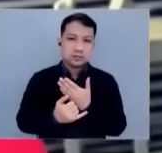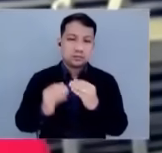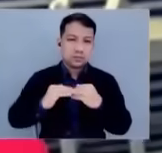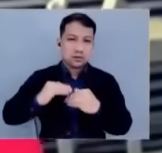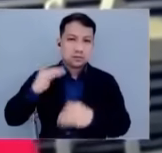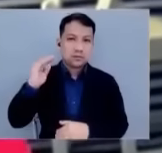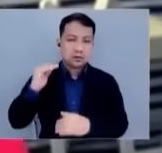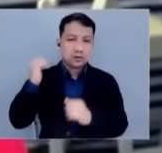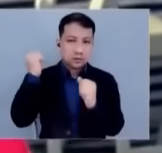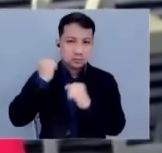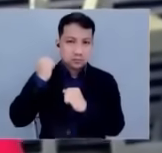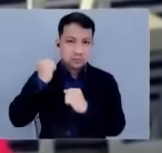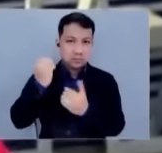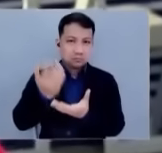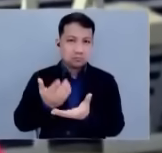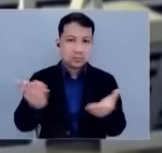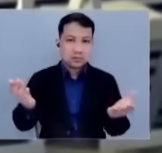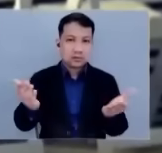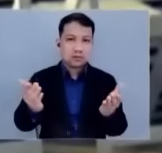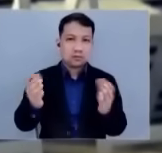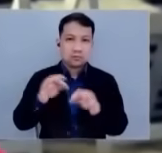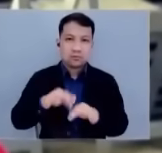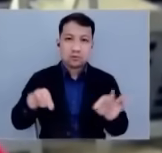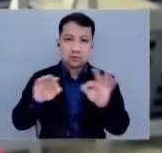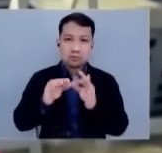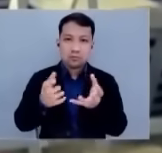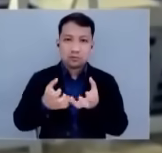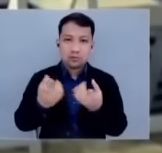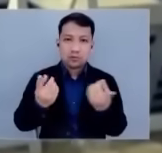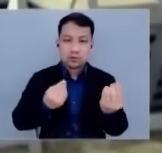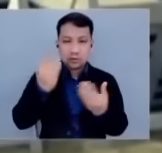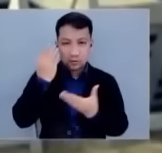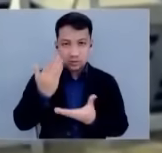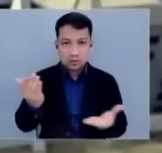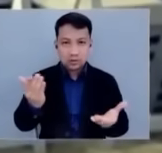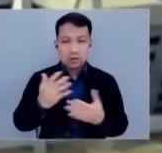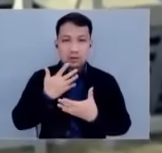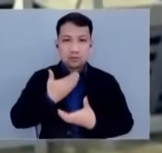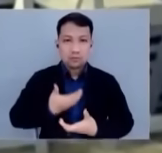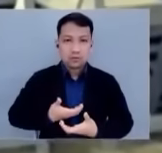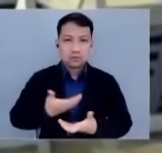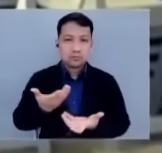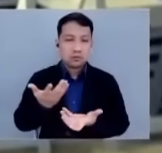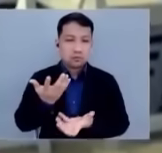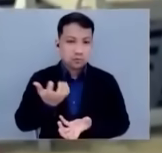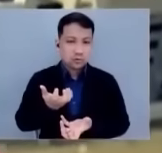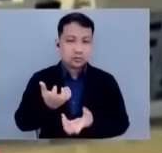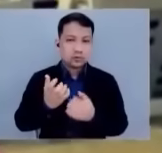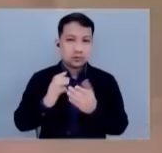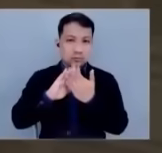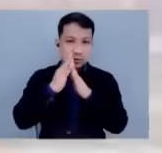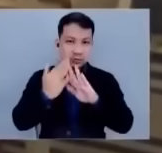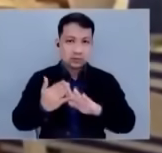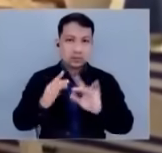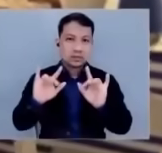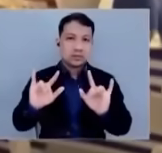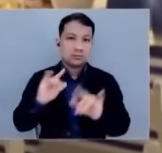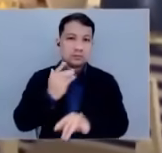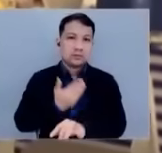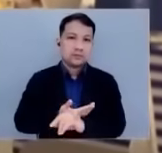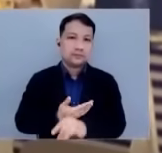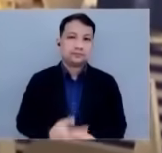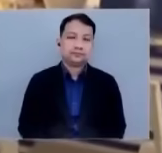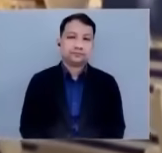pangarap mo. Lahat ng gusto mong gawin, ang wish ko ay matupad ng matiwasay. I love you, anak. Ang